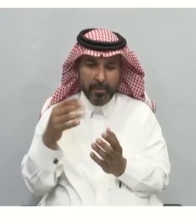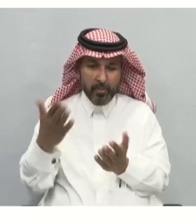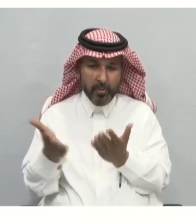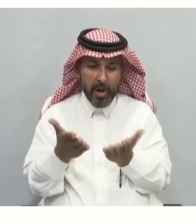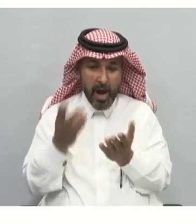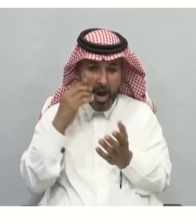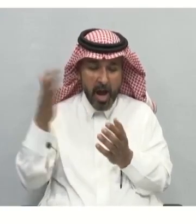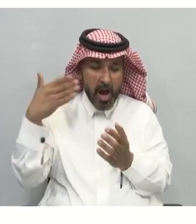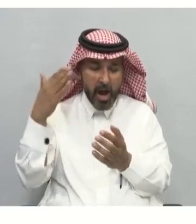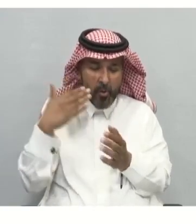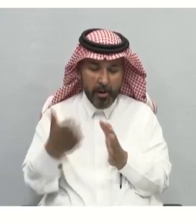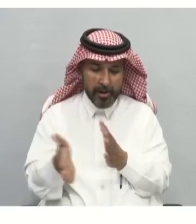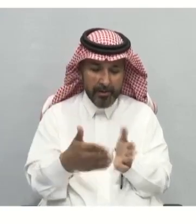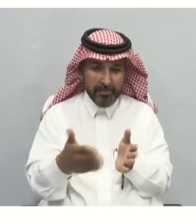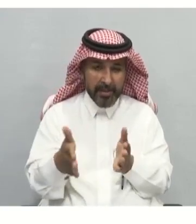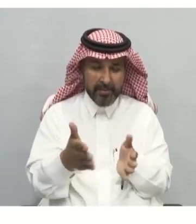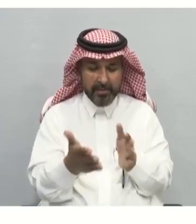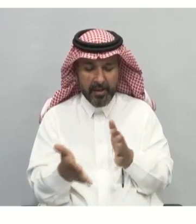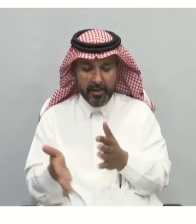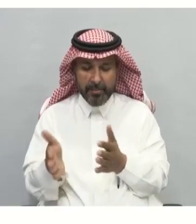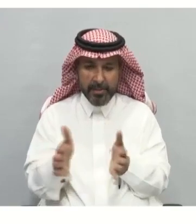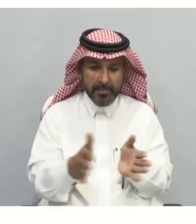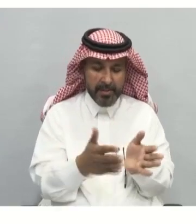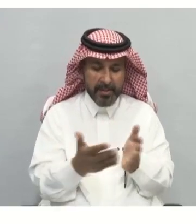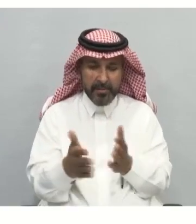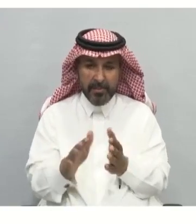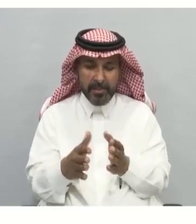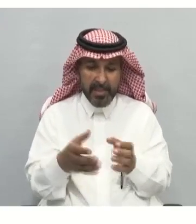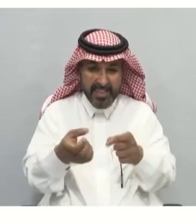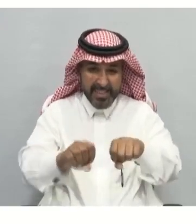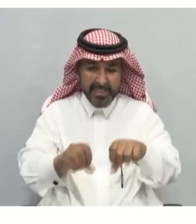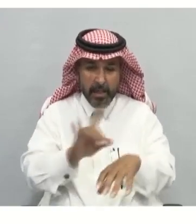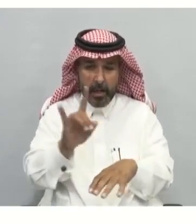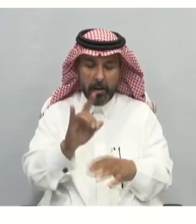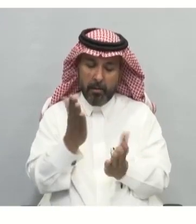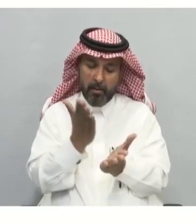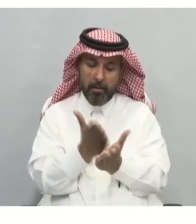لكنها لا تحطمه ولا تكسره هذا هو المؤمن